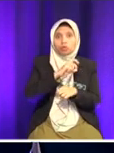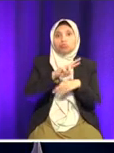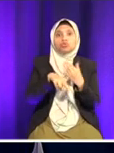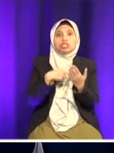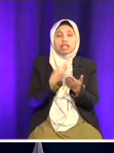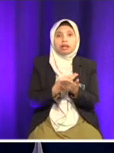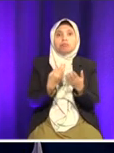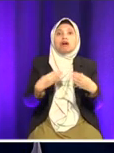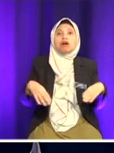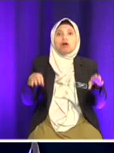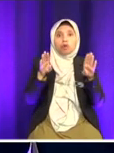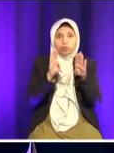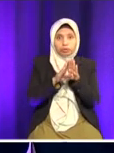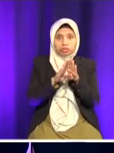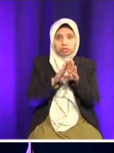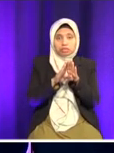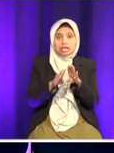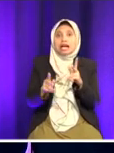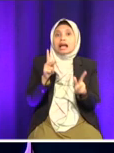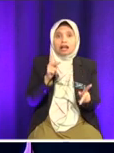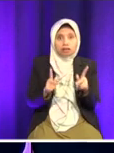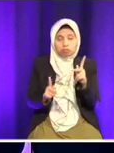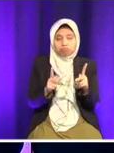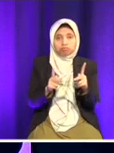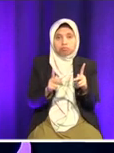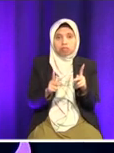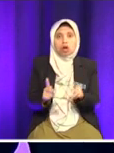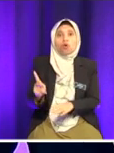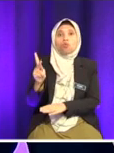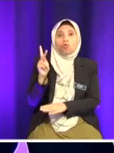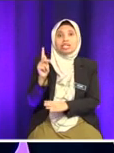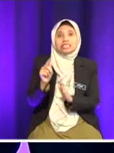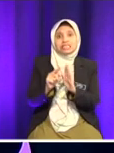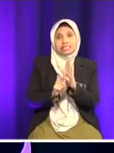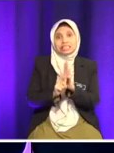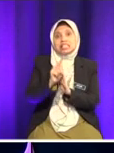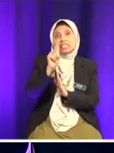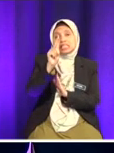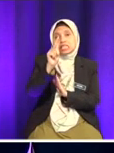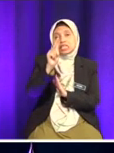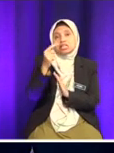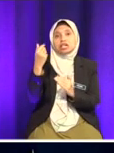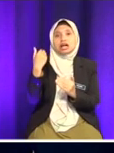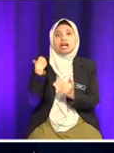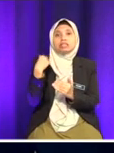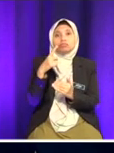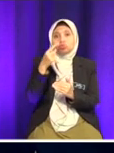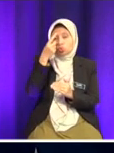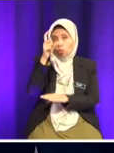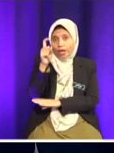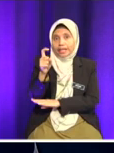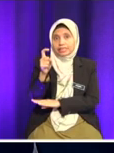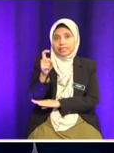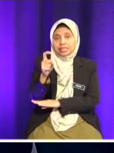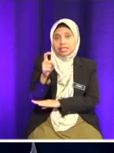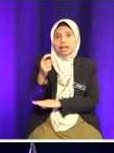bahwa sekiranya kuasa tertinggi adalah konsep tertinggi bagi x adalah